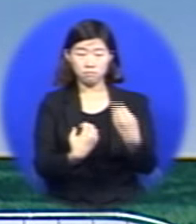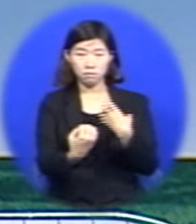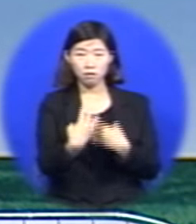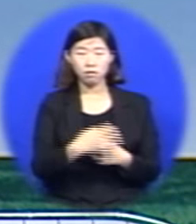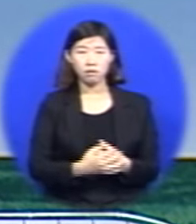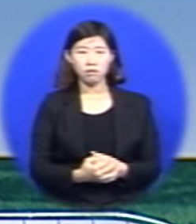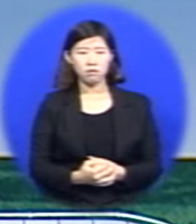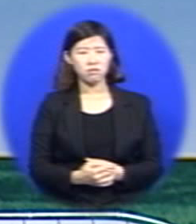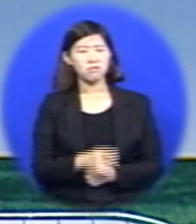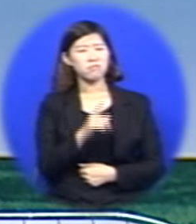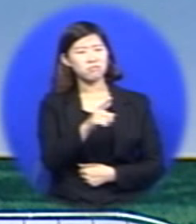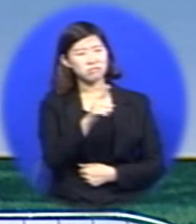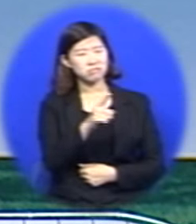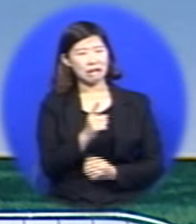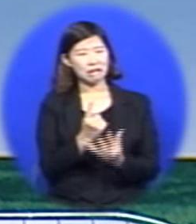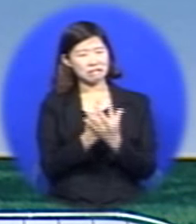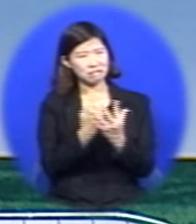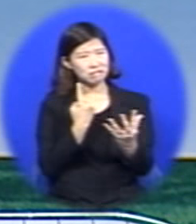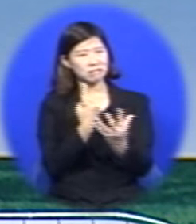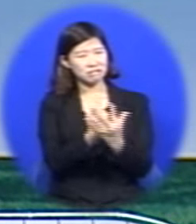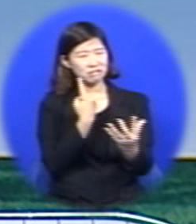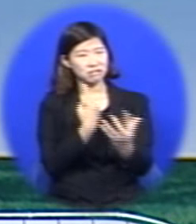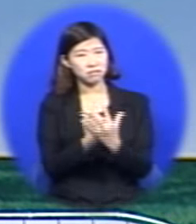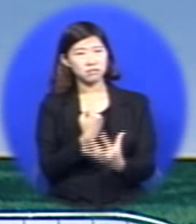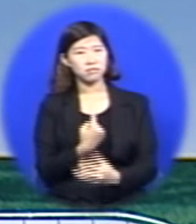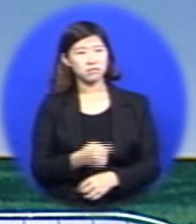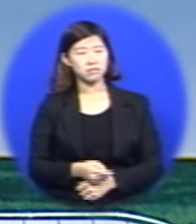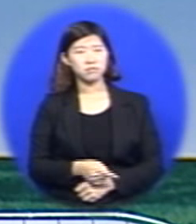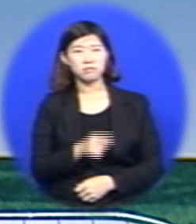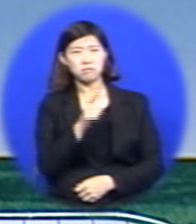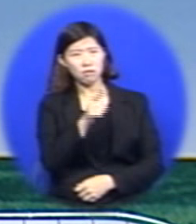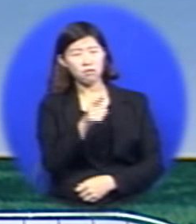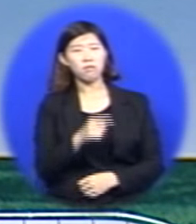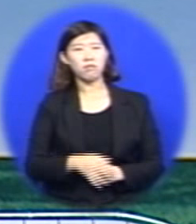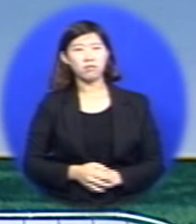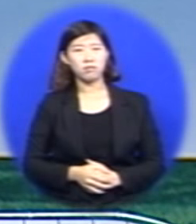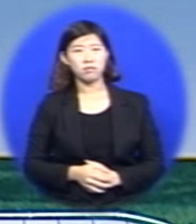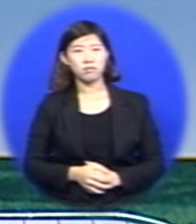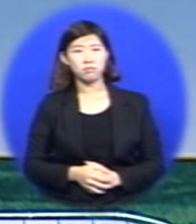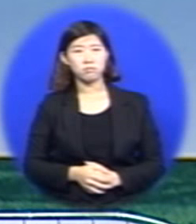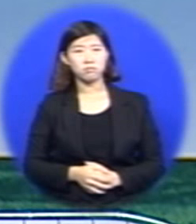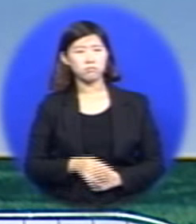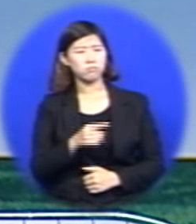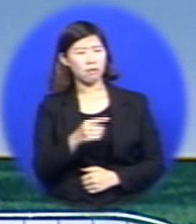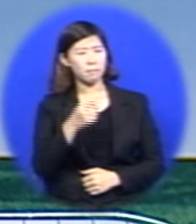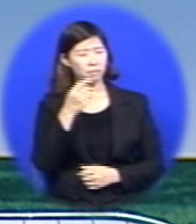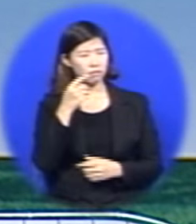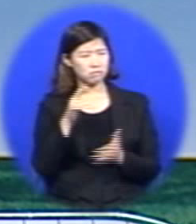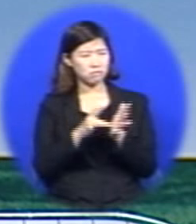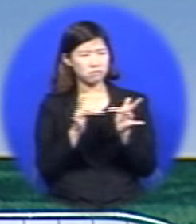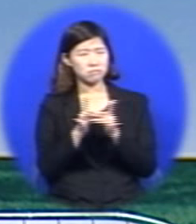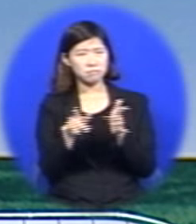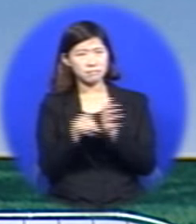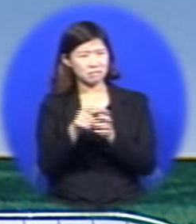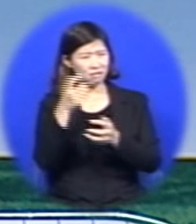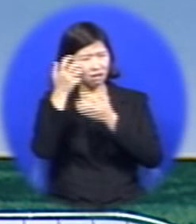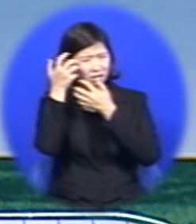때문에 하나가 안 되는 거야. 너 때문에 일이 망치는 거야. 너가 너무 광신자인